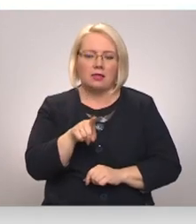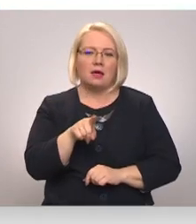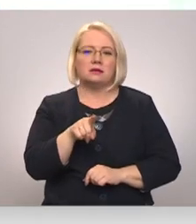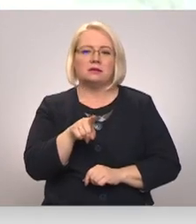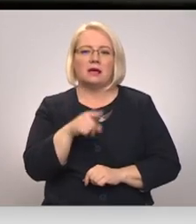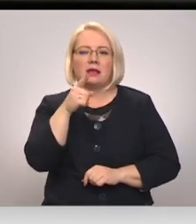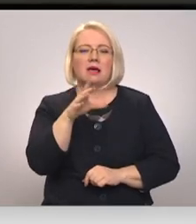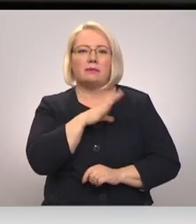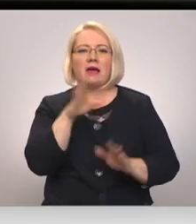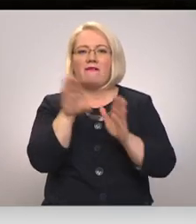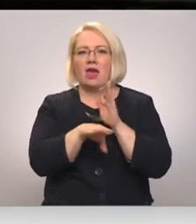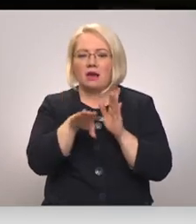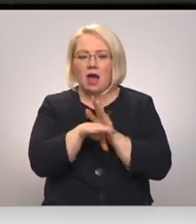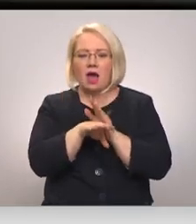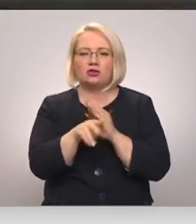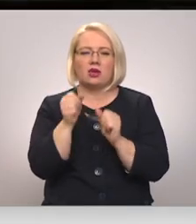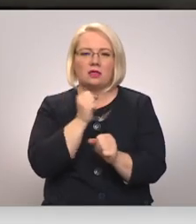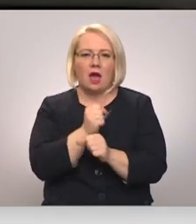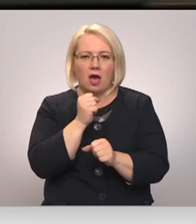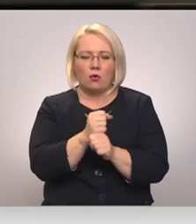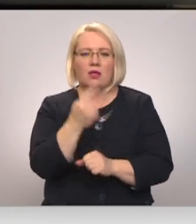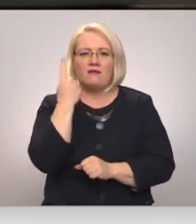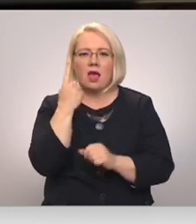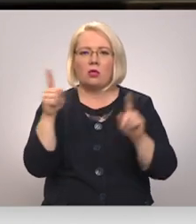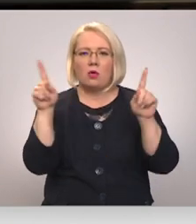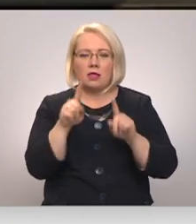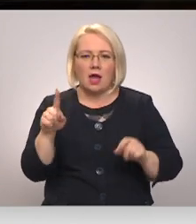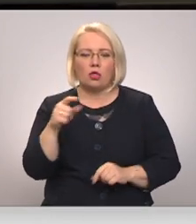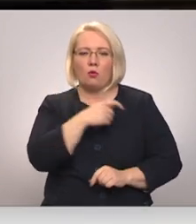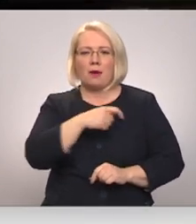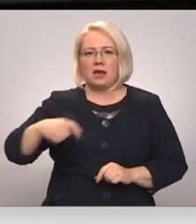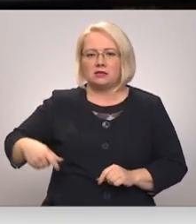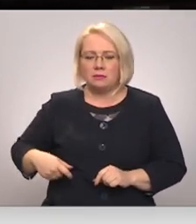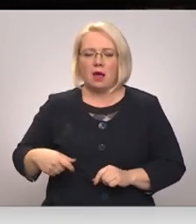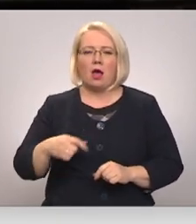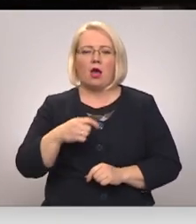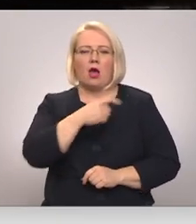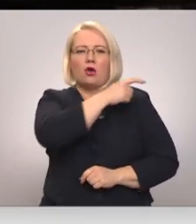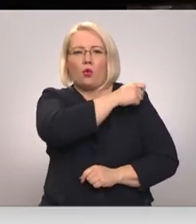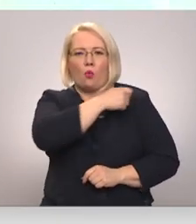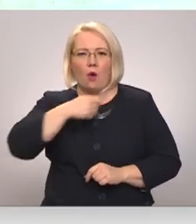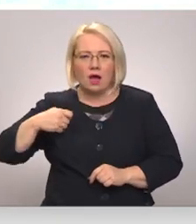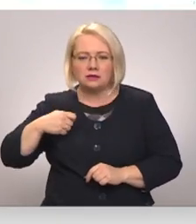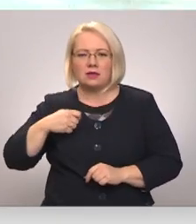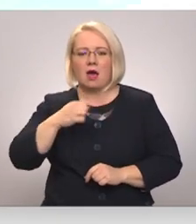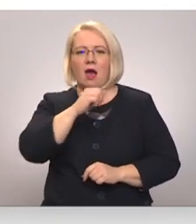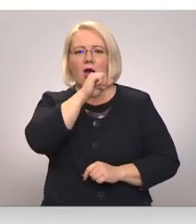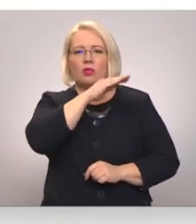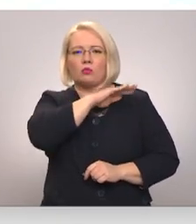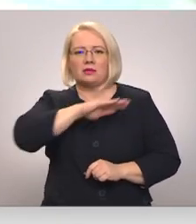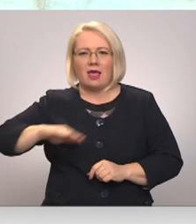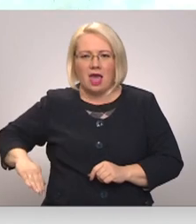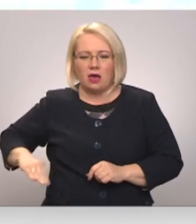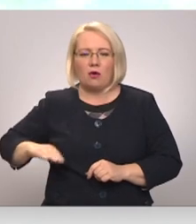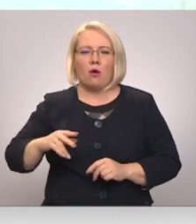un tas bija vienkārši darot vienu lietu – piesprādzēties. Paņemot jostu, novelkot uz leju, pārņemoties